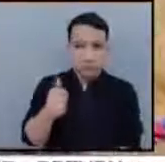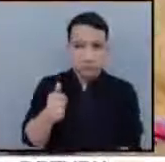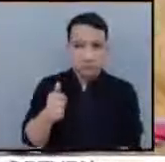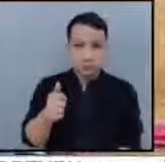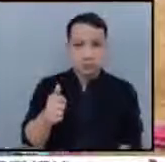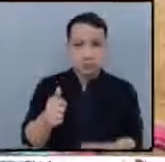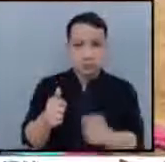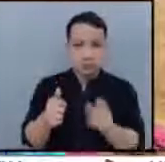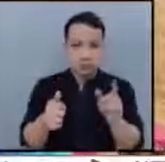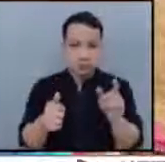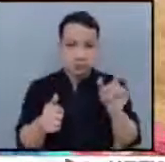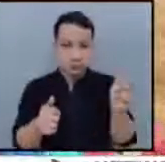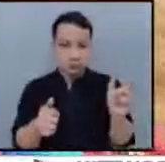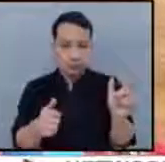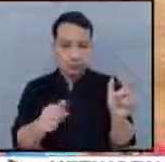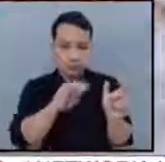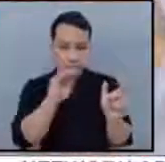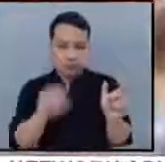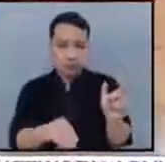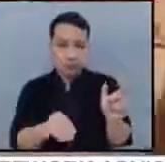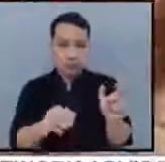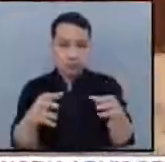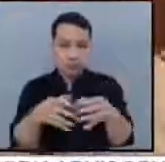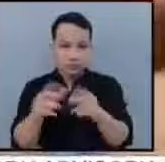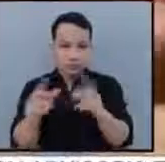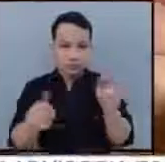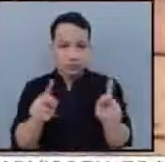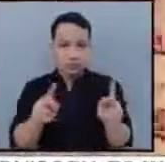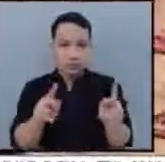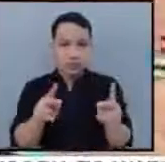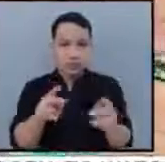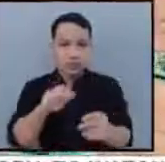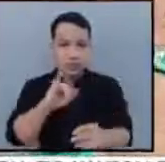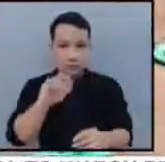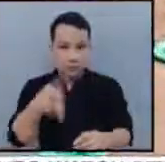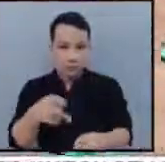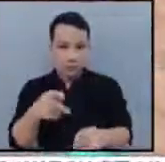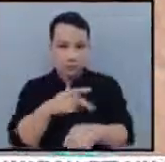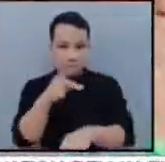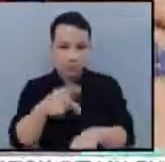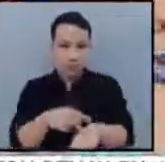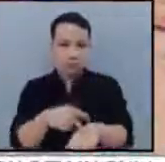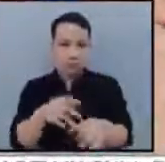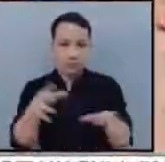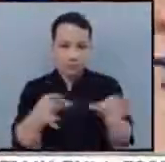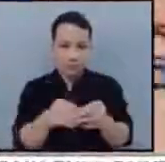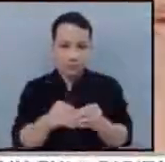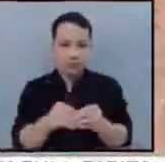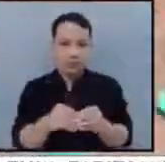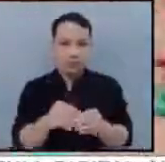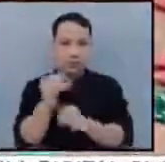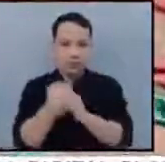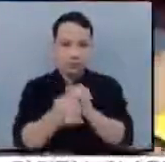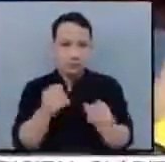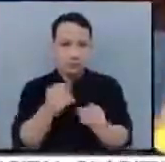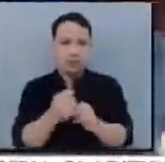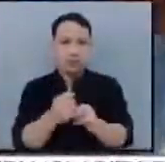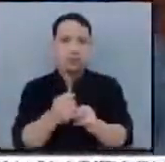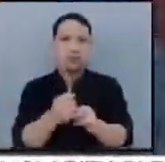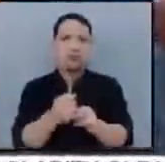10-20% ang bilang ng populasyon ng mga katutubo sa Pilipinas ayon sa International Work Group for Indigenous Affairs.